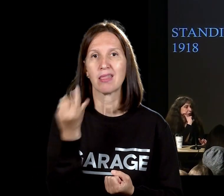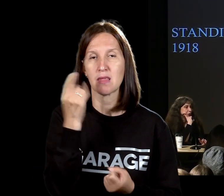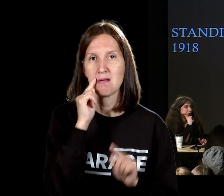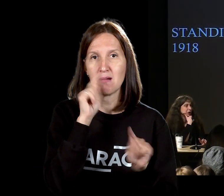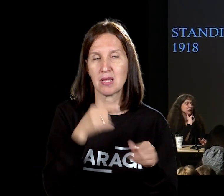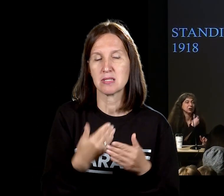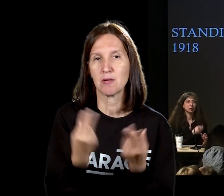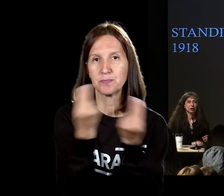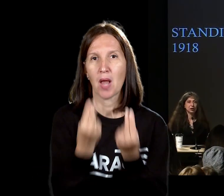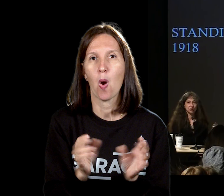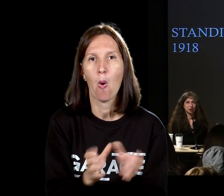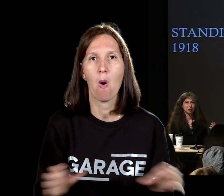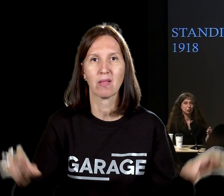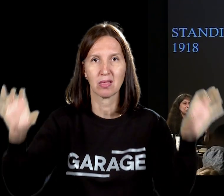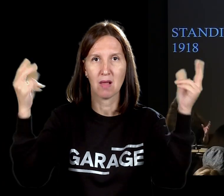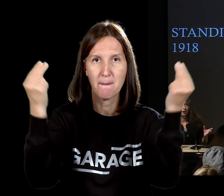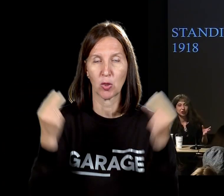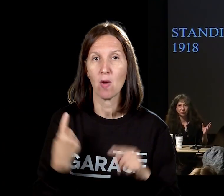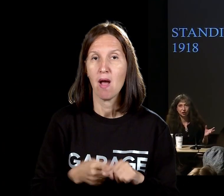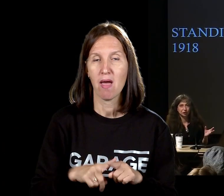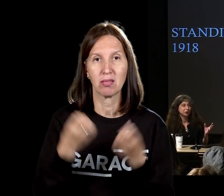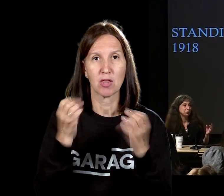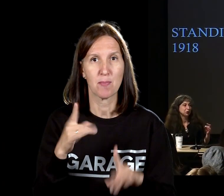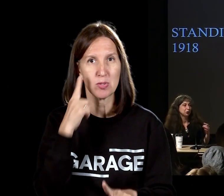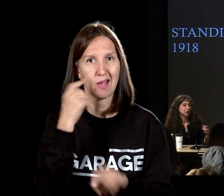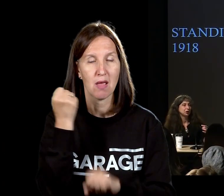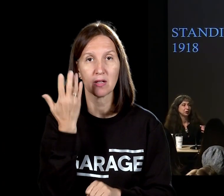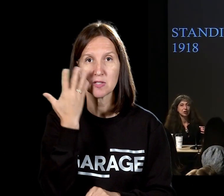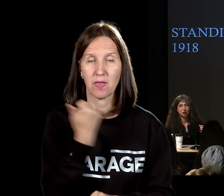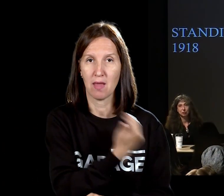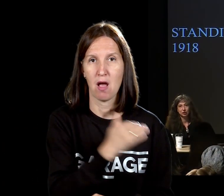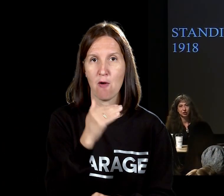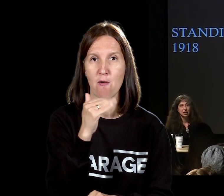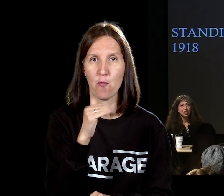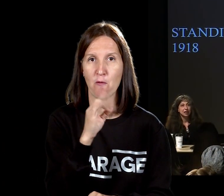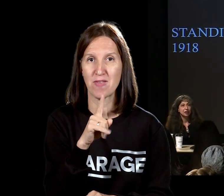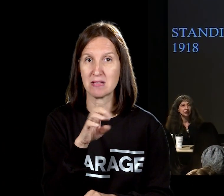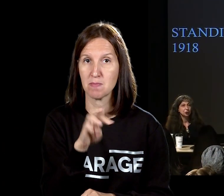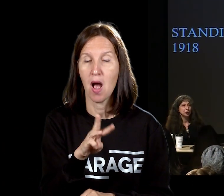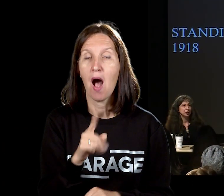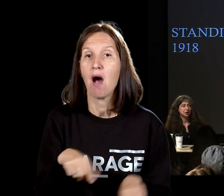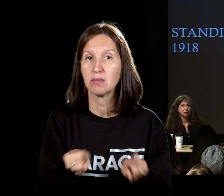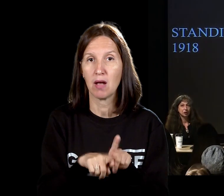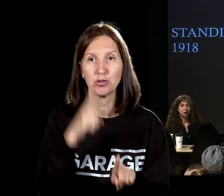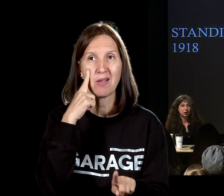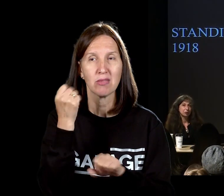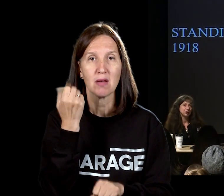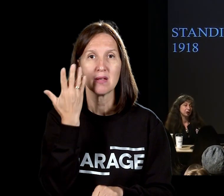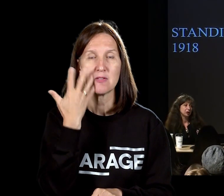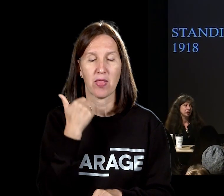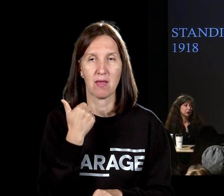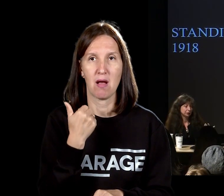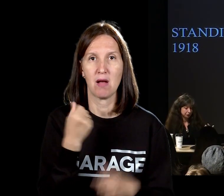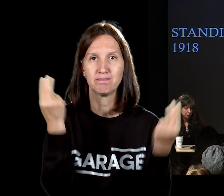мы вспомним то, что происходило, вот эти яркие, это не просто яркие цвета фавизма, это еще яркие цвета орнамента. И это ощущение как бы